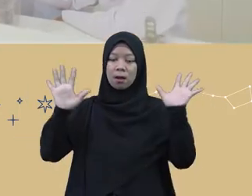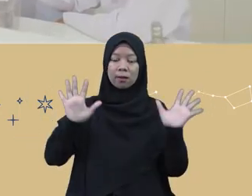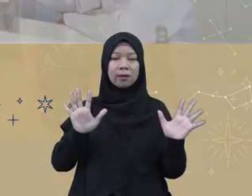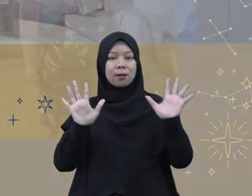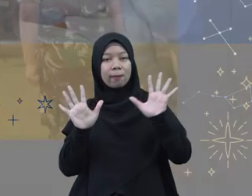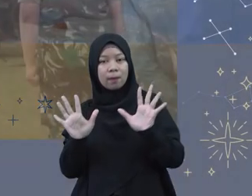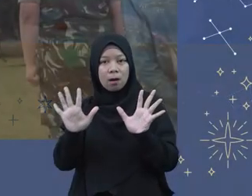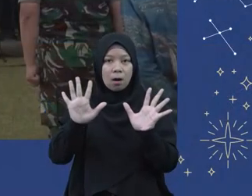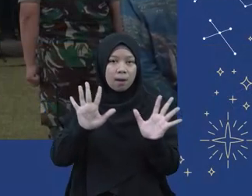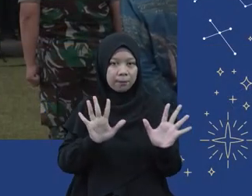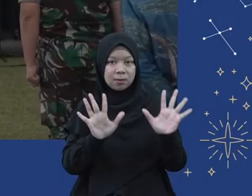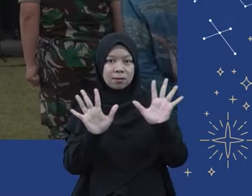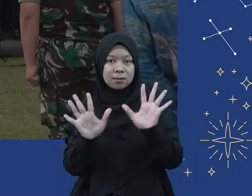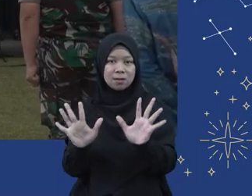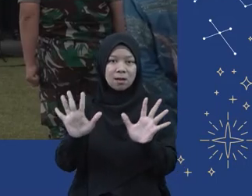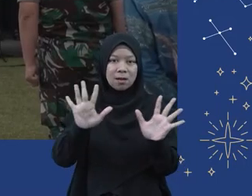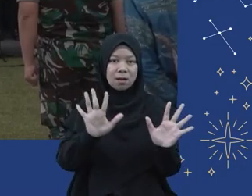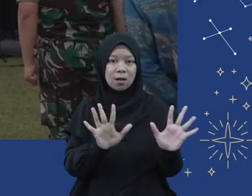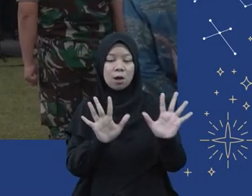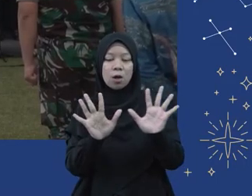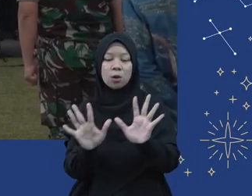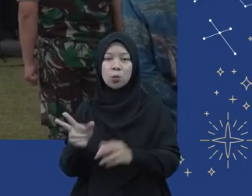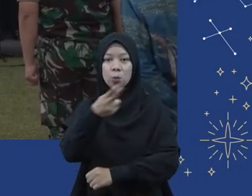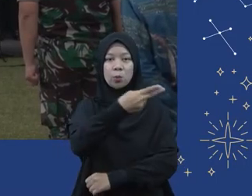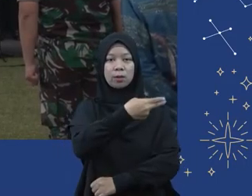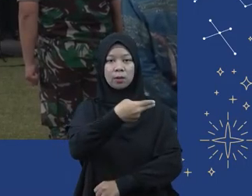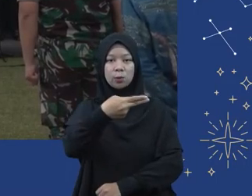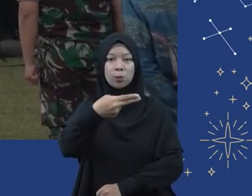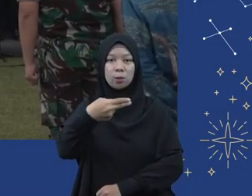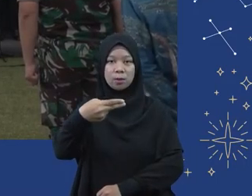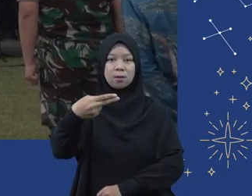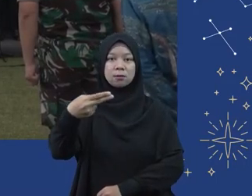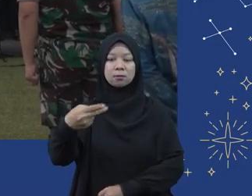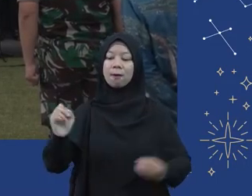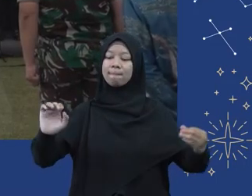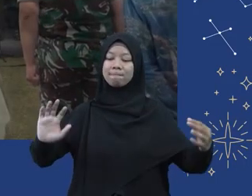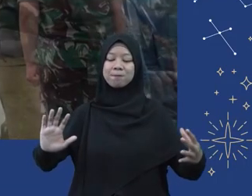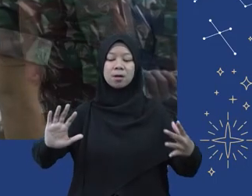Marilah kita bersatu Indonesia